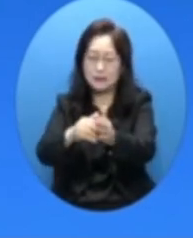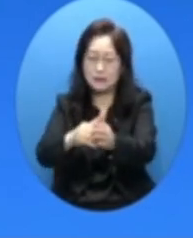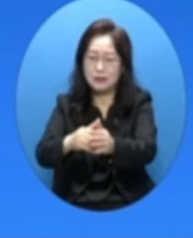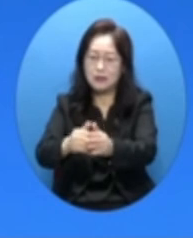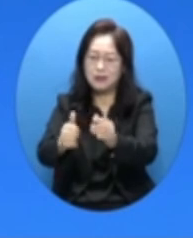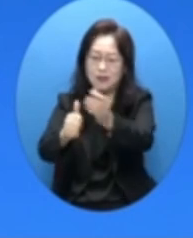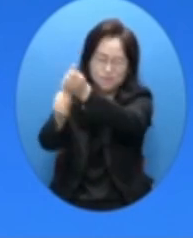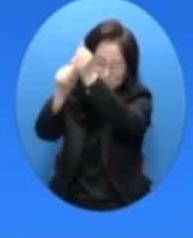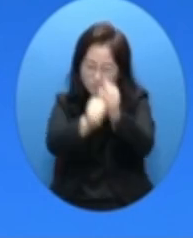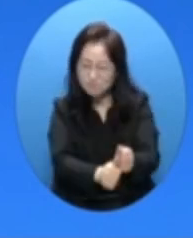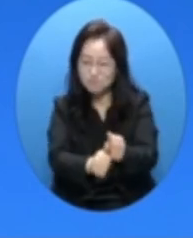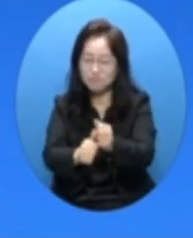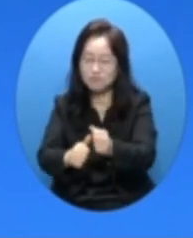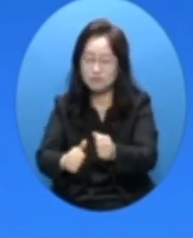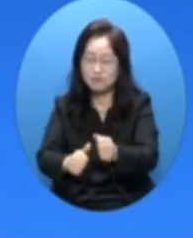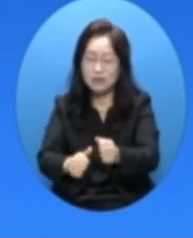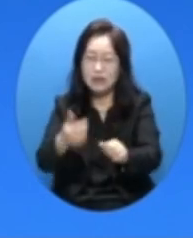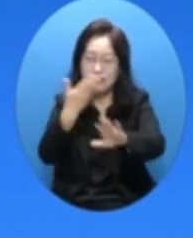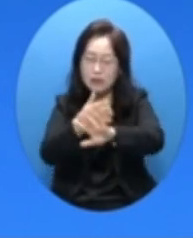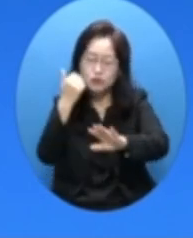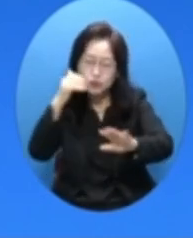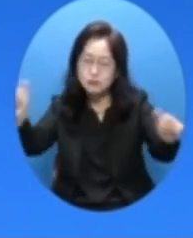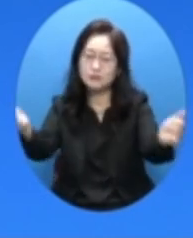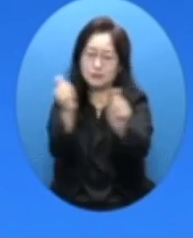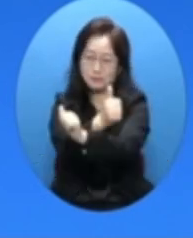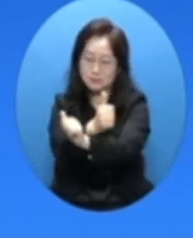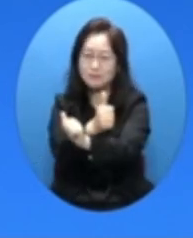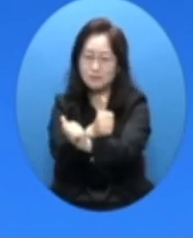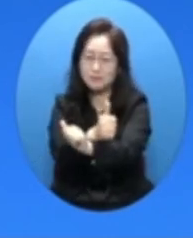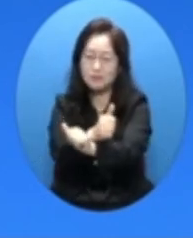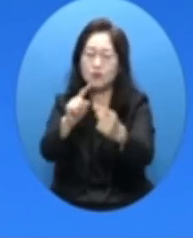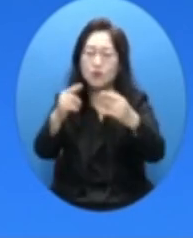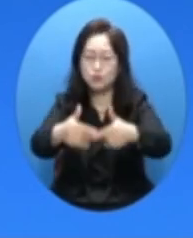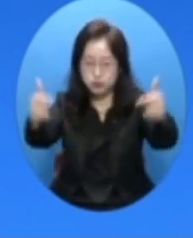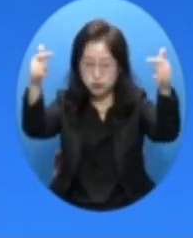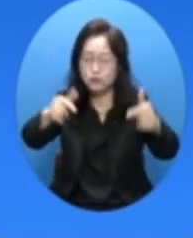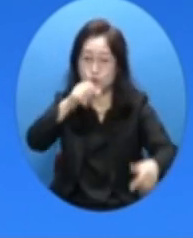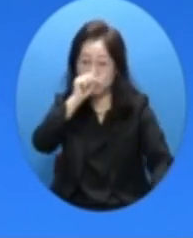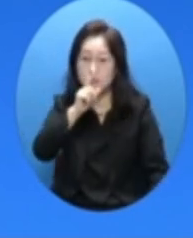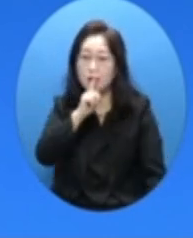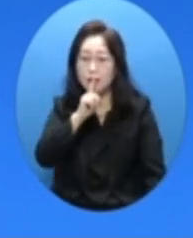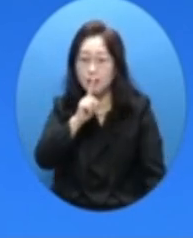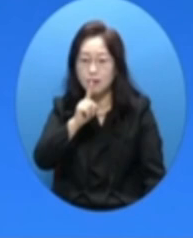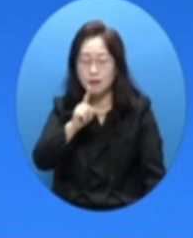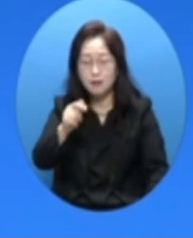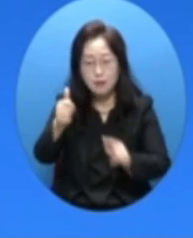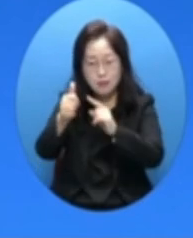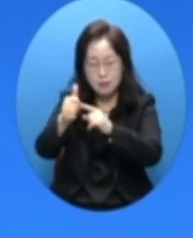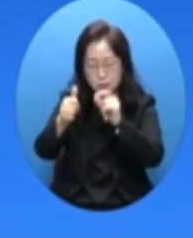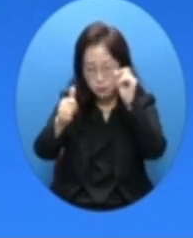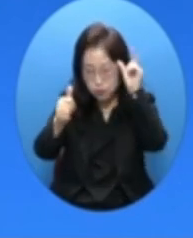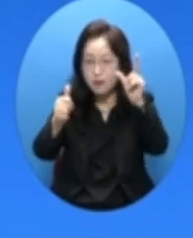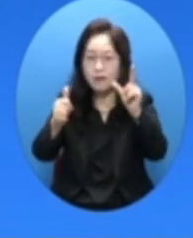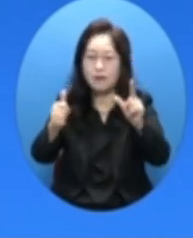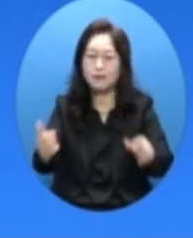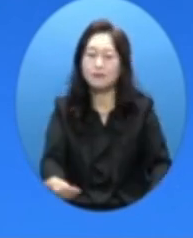절제시키시고 훌륭한 목사 세워서이 교회가 더 풍하게 하십시오 얼마나 훌륭한 목사님이십니까 여러분